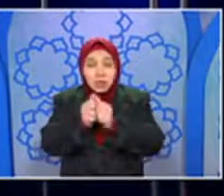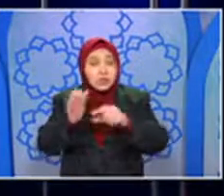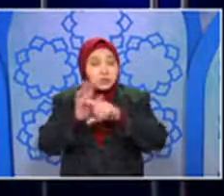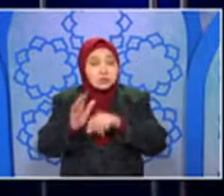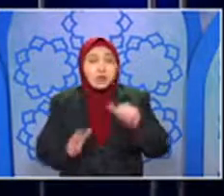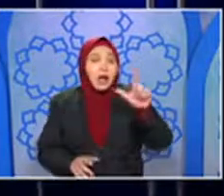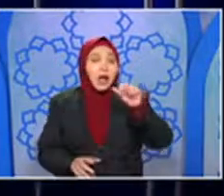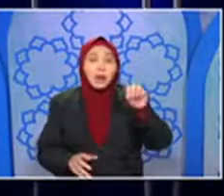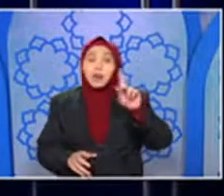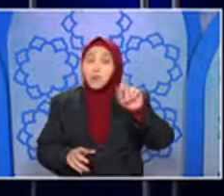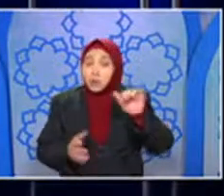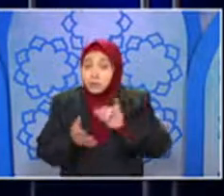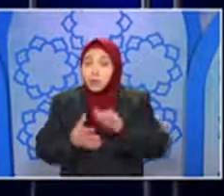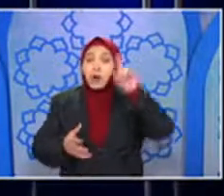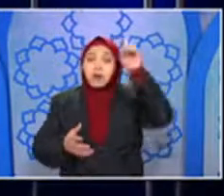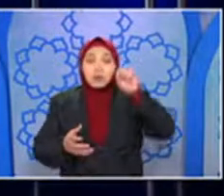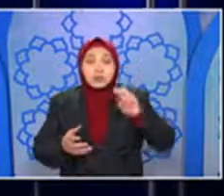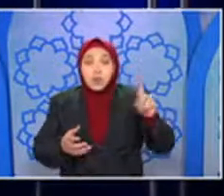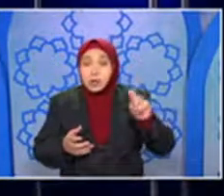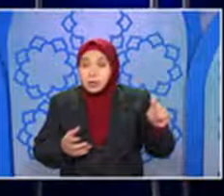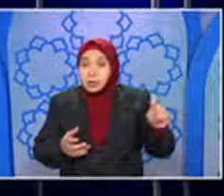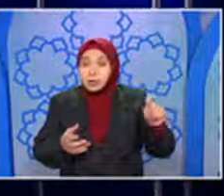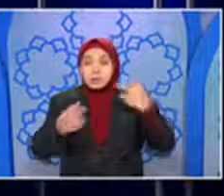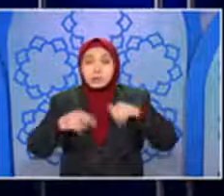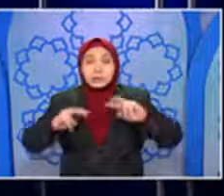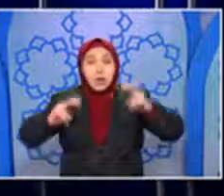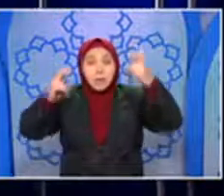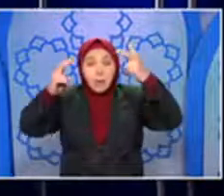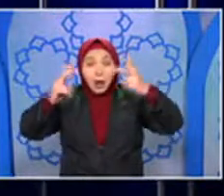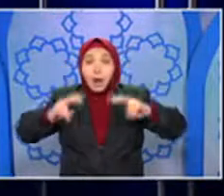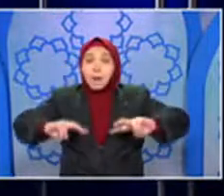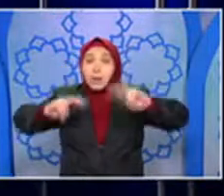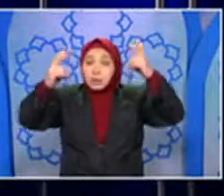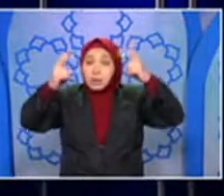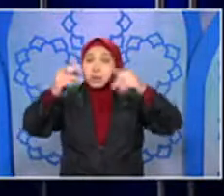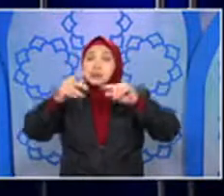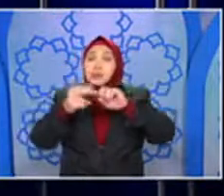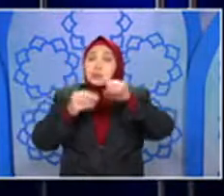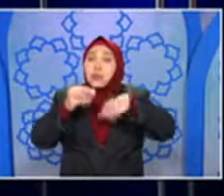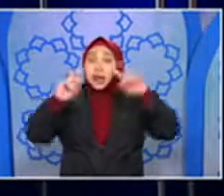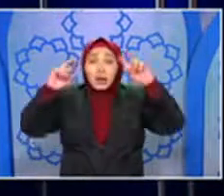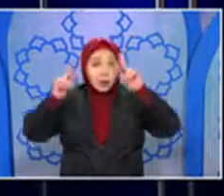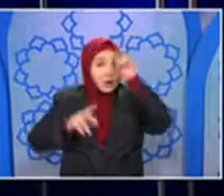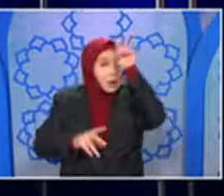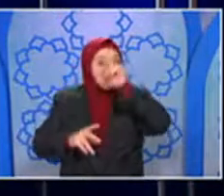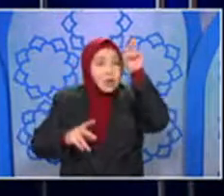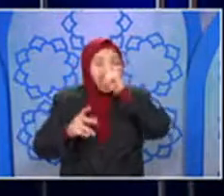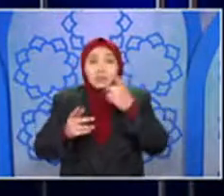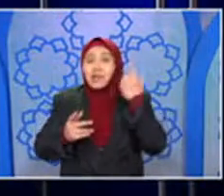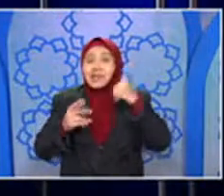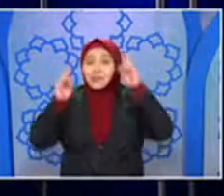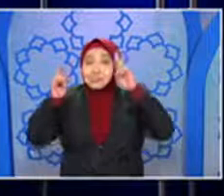Allah Subhanahu Wa Taala highlightkan isu berkaitan dengan kerajaan seperti mana disebut oleh Ustaz Fazrul sebentar